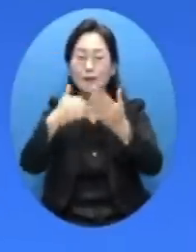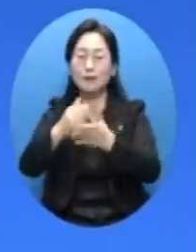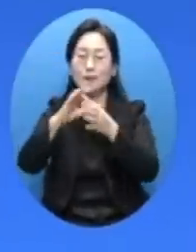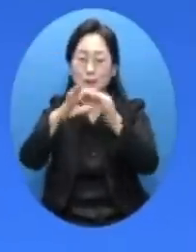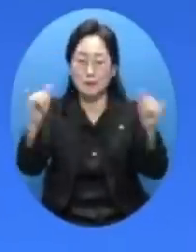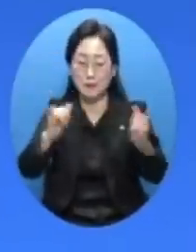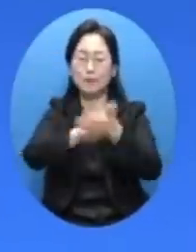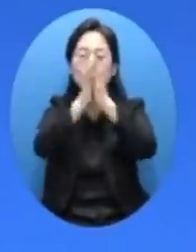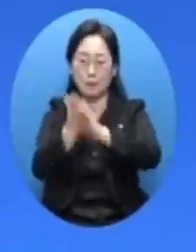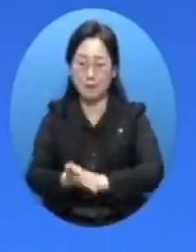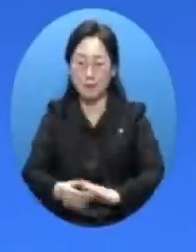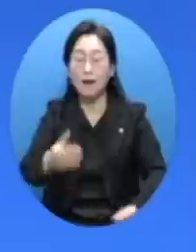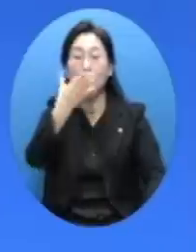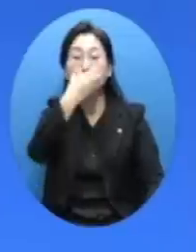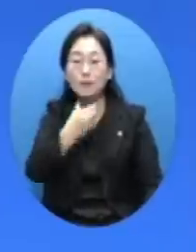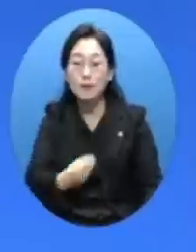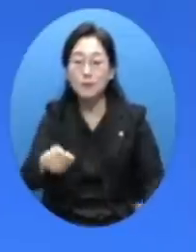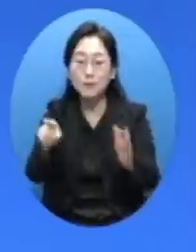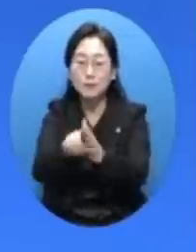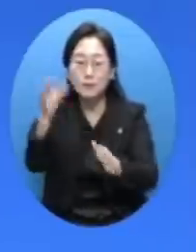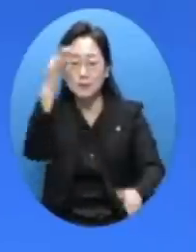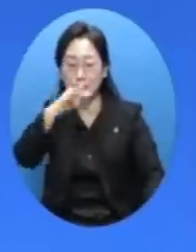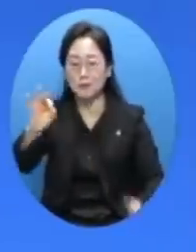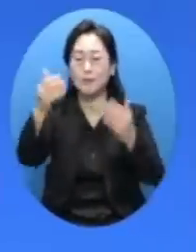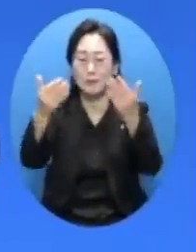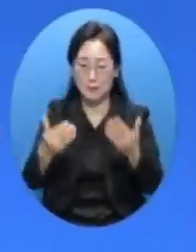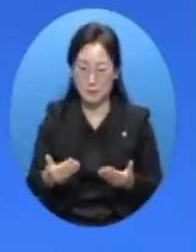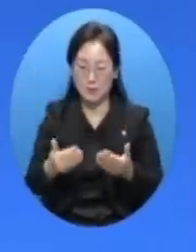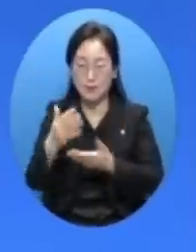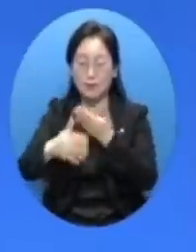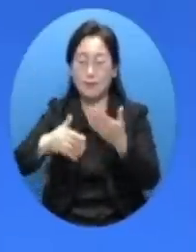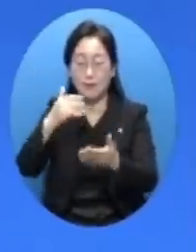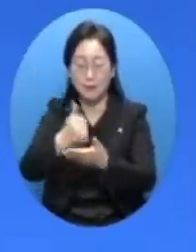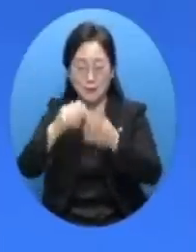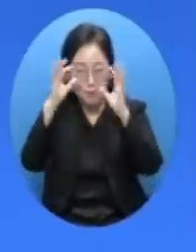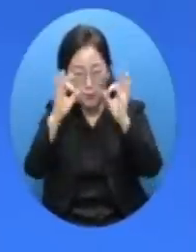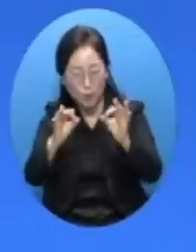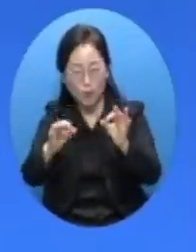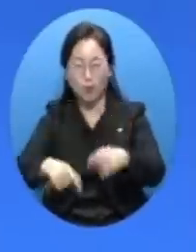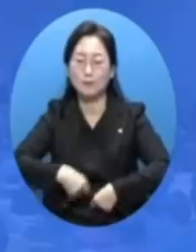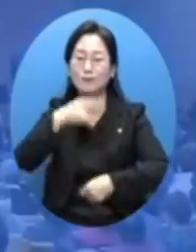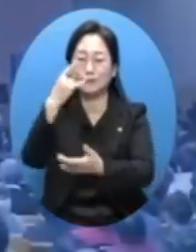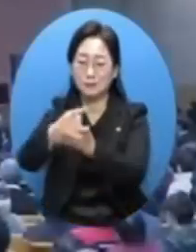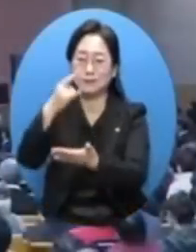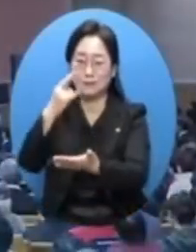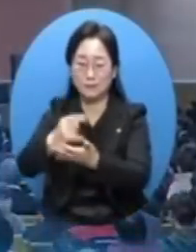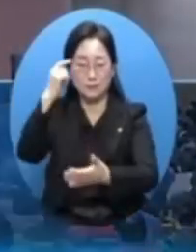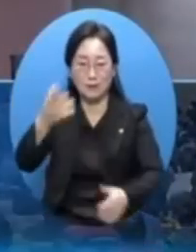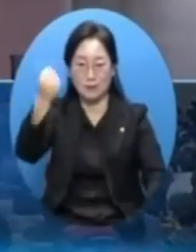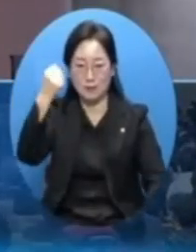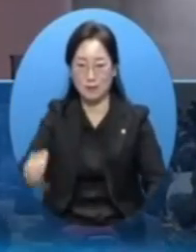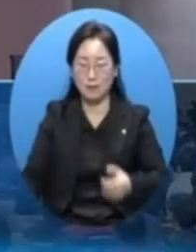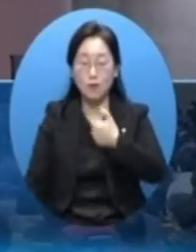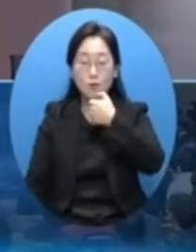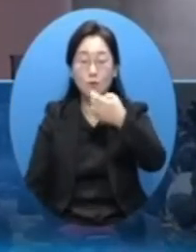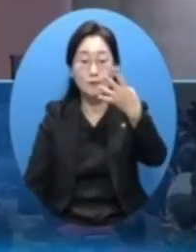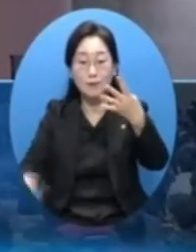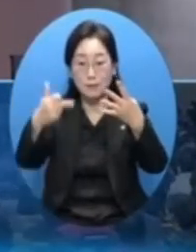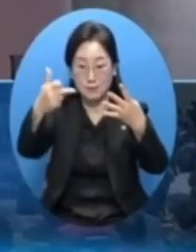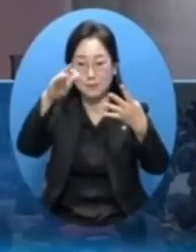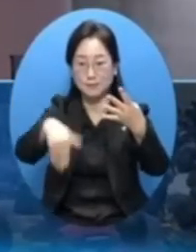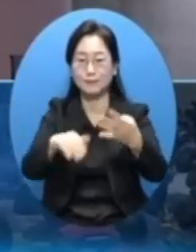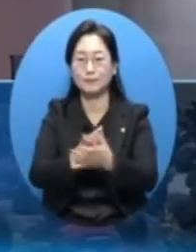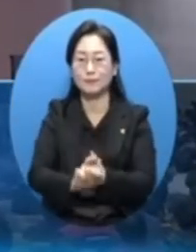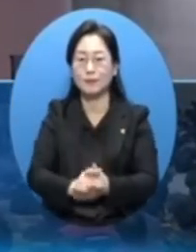것입니다. 아브라함 믿음이 인정받는 믿음이 되어서 하나님이 그를 의로 여기시다고 말씀했습니다. 로마서 4장 10절 18절은 이와 같이